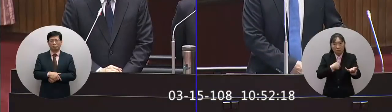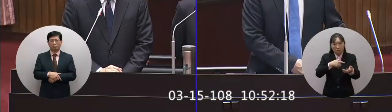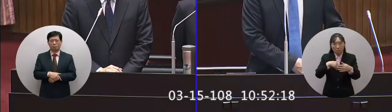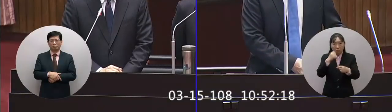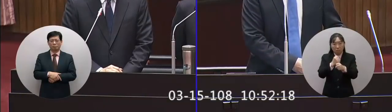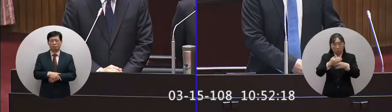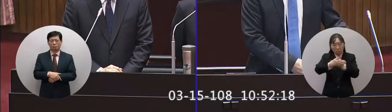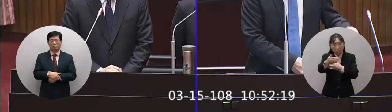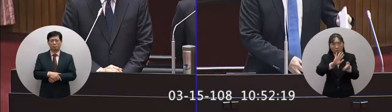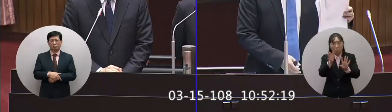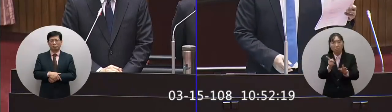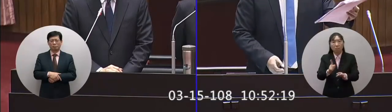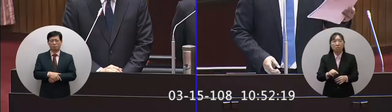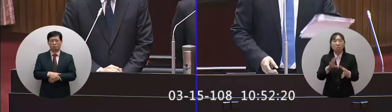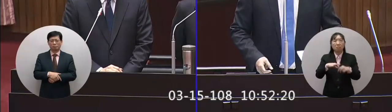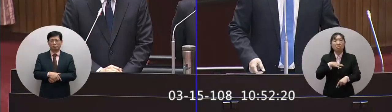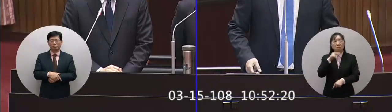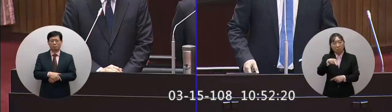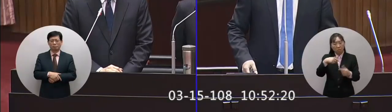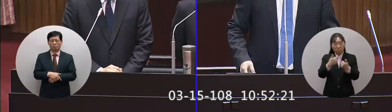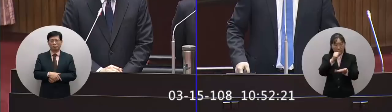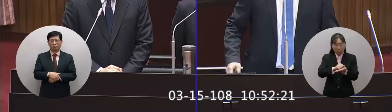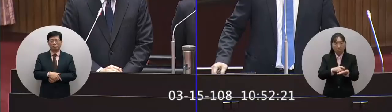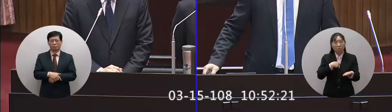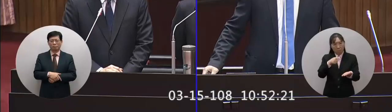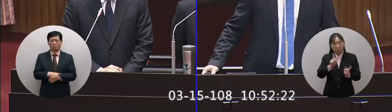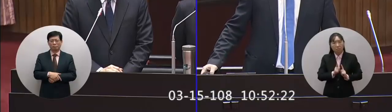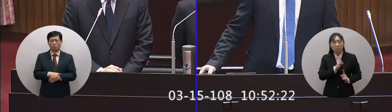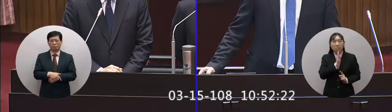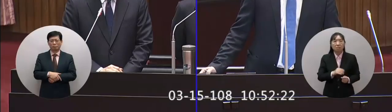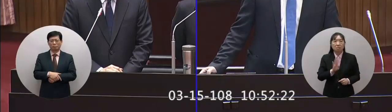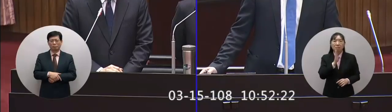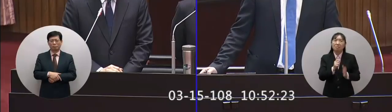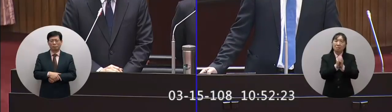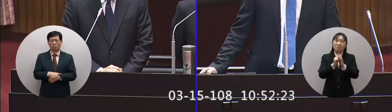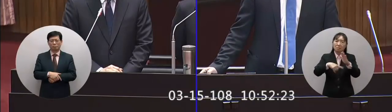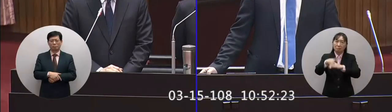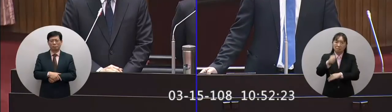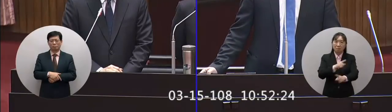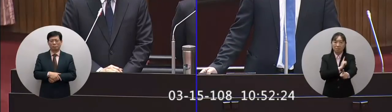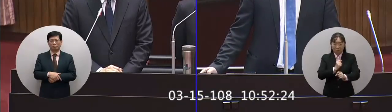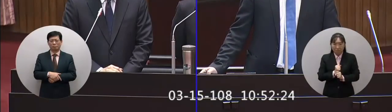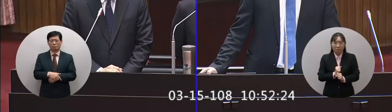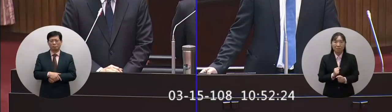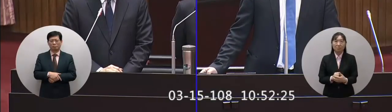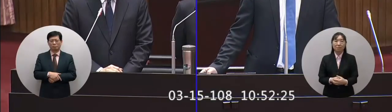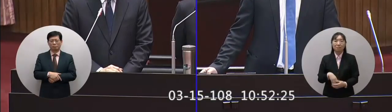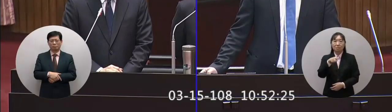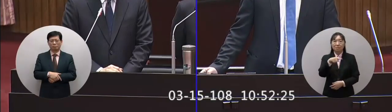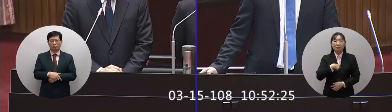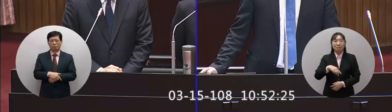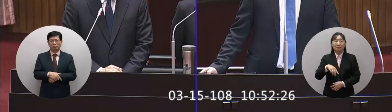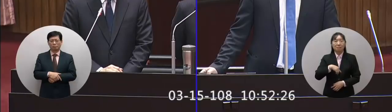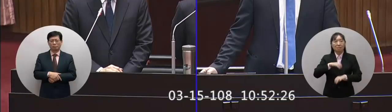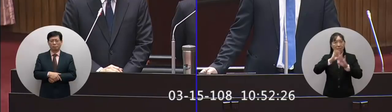行政院院会上面啊，您发言的记录，我很感动。但是我要拜托院长注意的事情是，您的宣